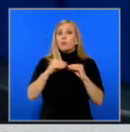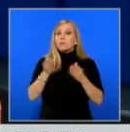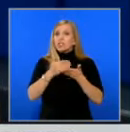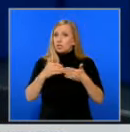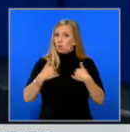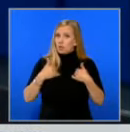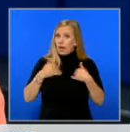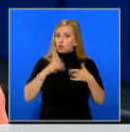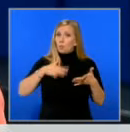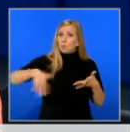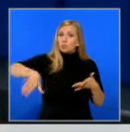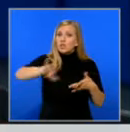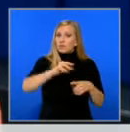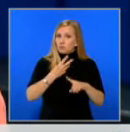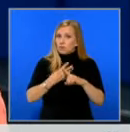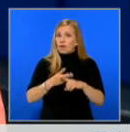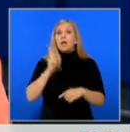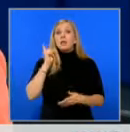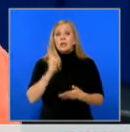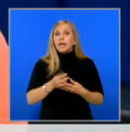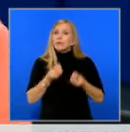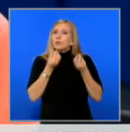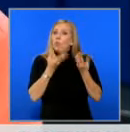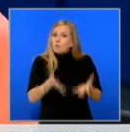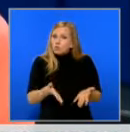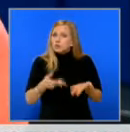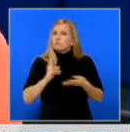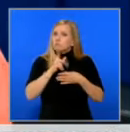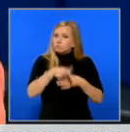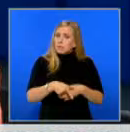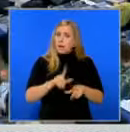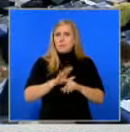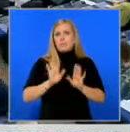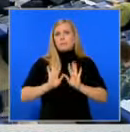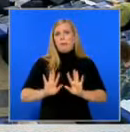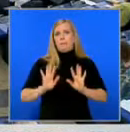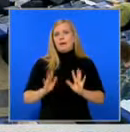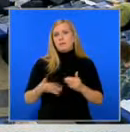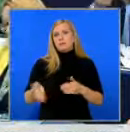шенгенско пространство нека ги допуснем в него без да се бавим